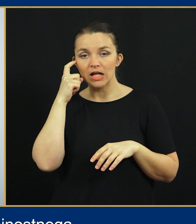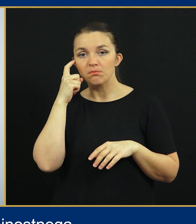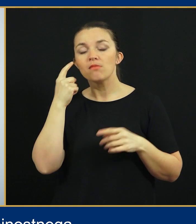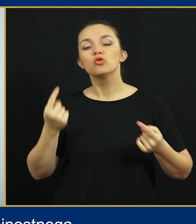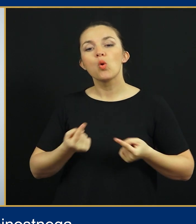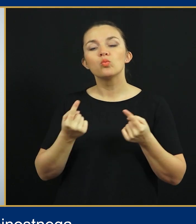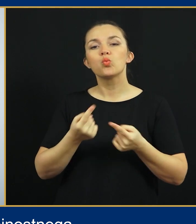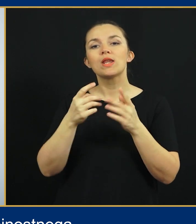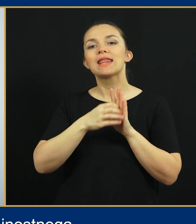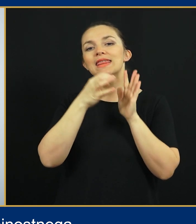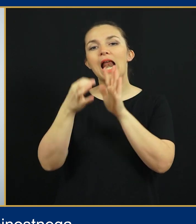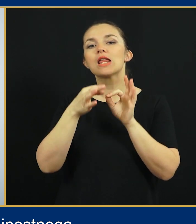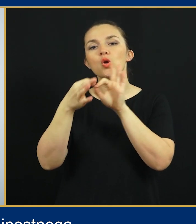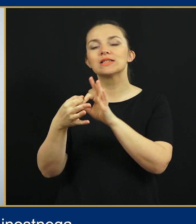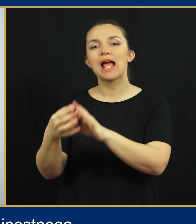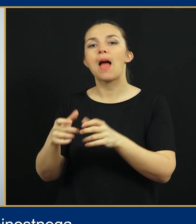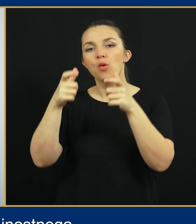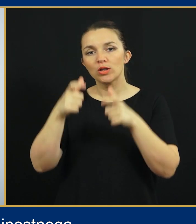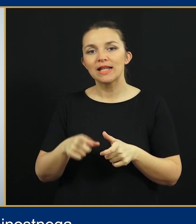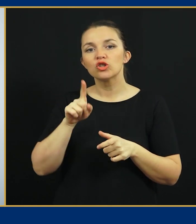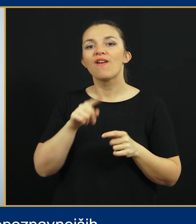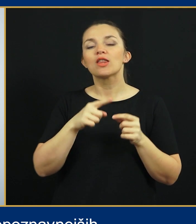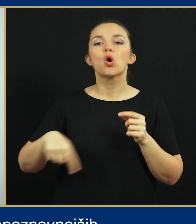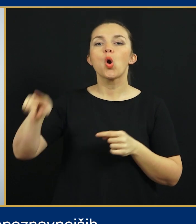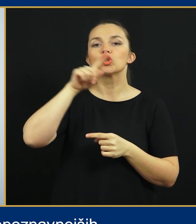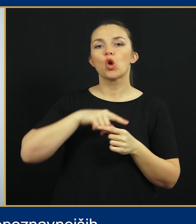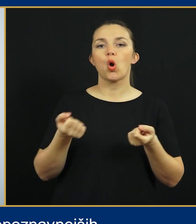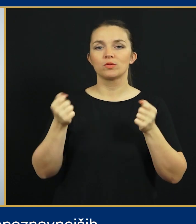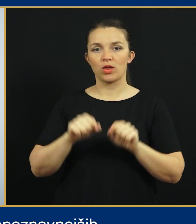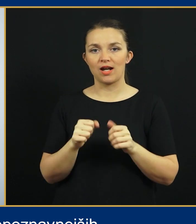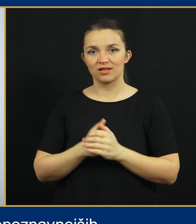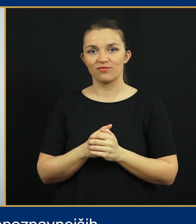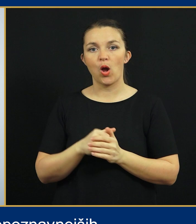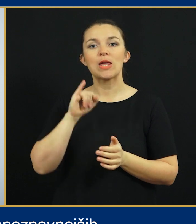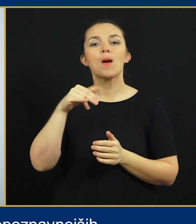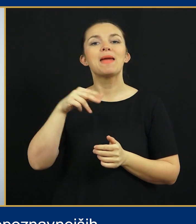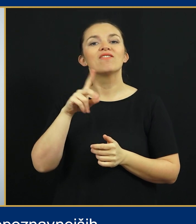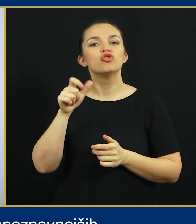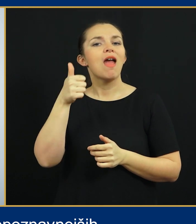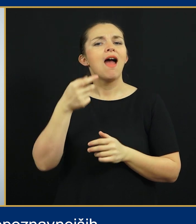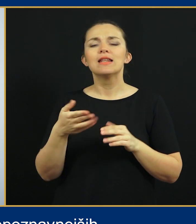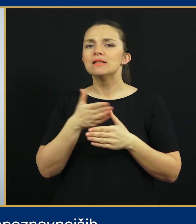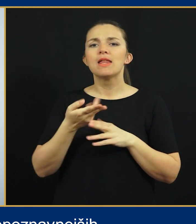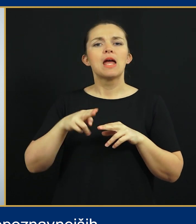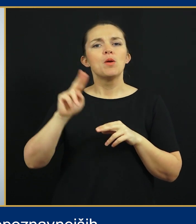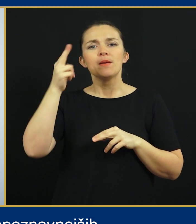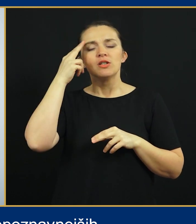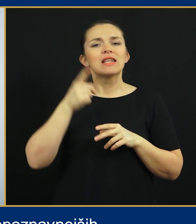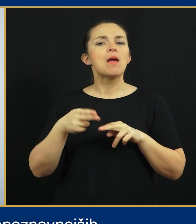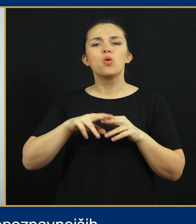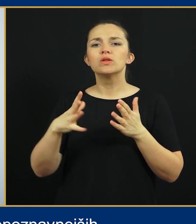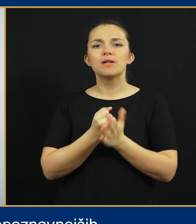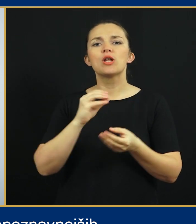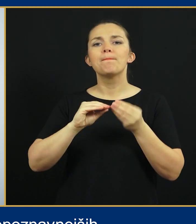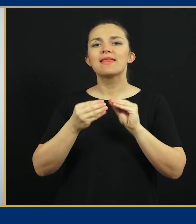trajnostnega podjetništva in krožnega gospodarstva. Igor Mervič je eden izmed najprepoznavnejših in najuspešnejših menedžerjev